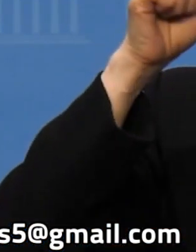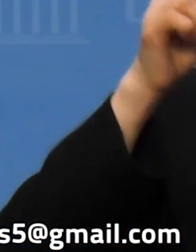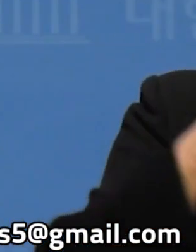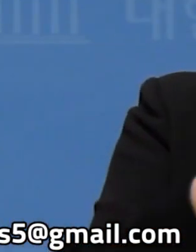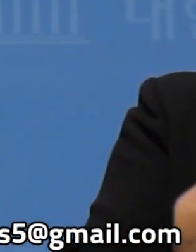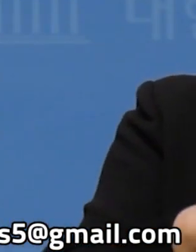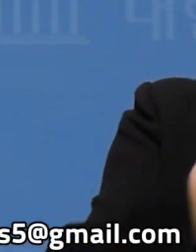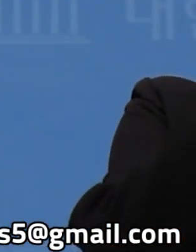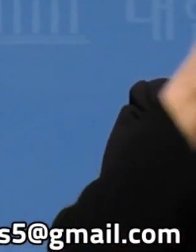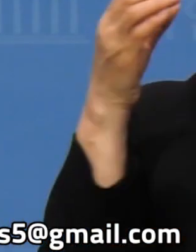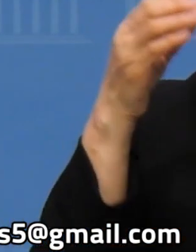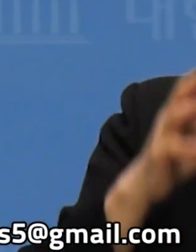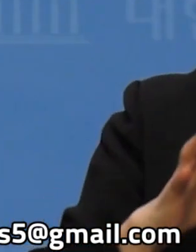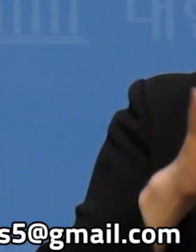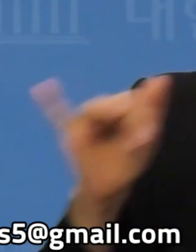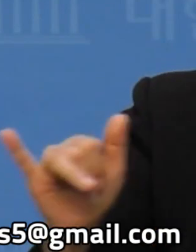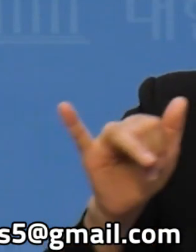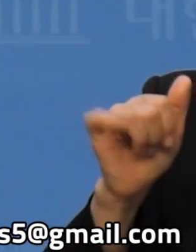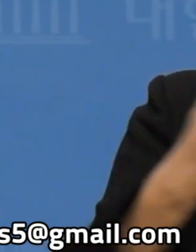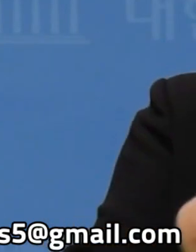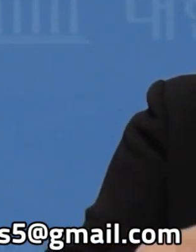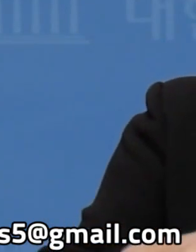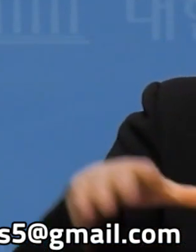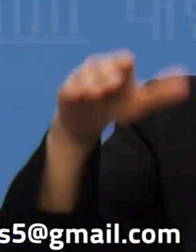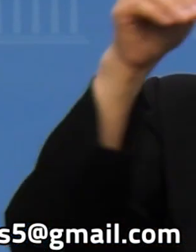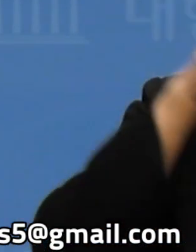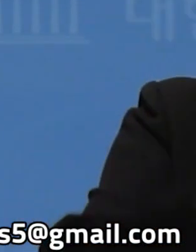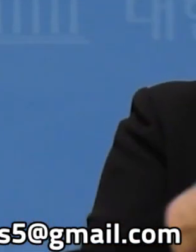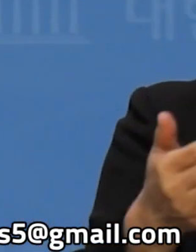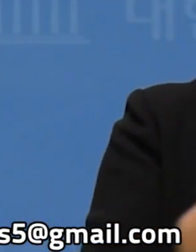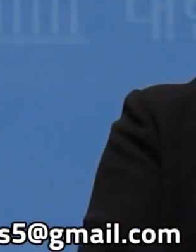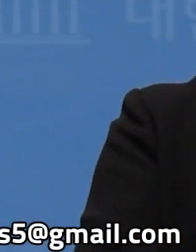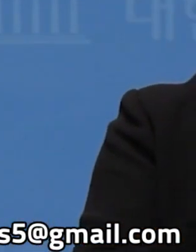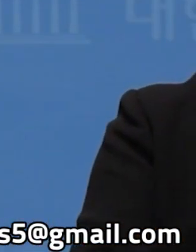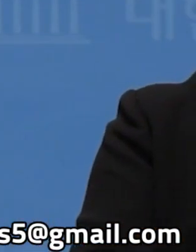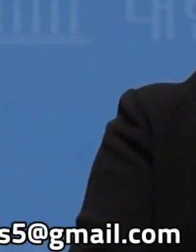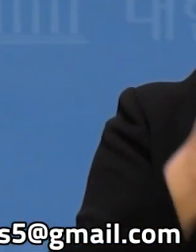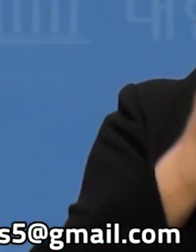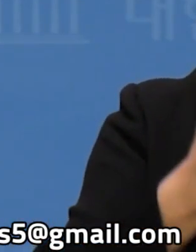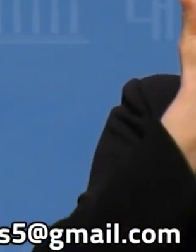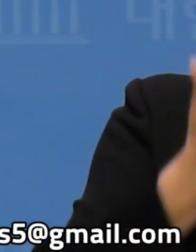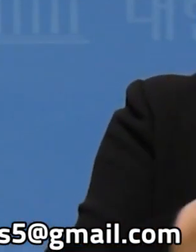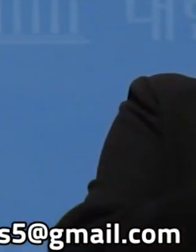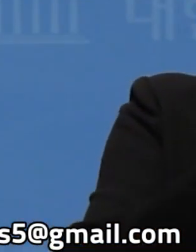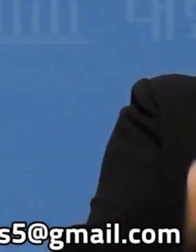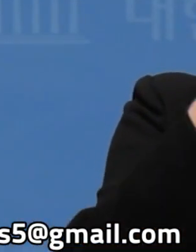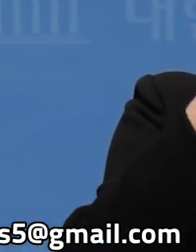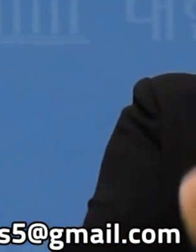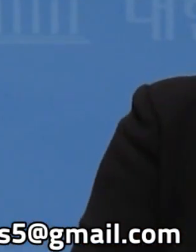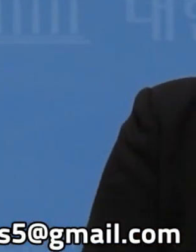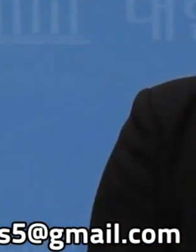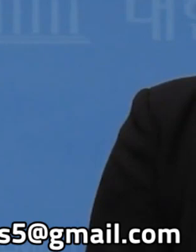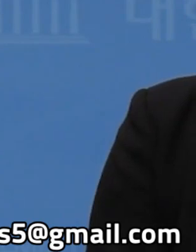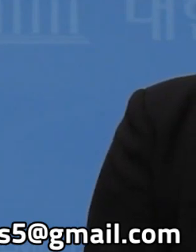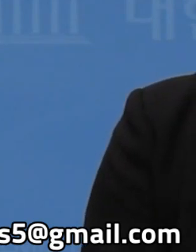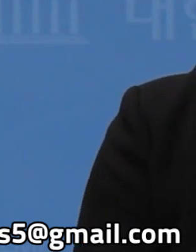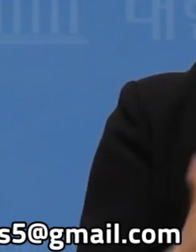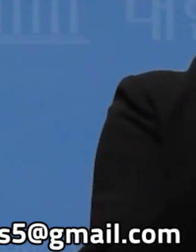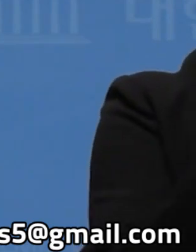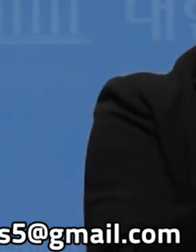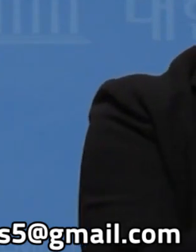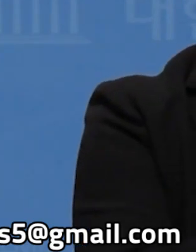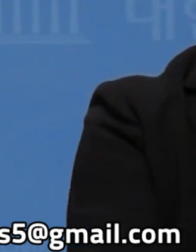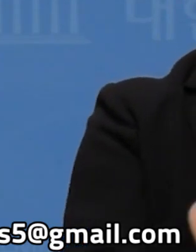우롱하면서 감히 국민께 총선 지지를 호소할 자격이 있습니까? 이재명